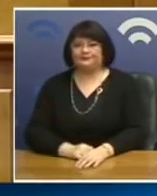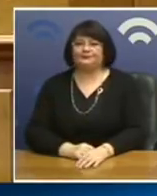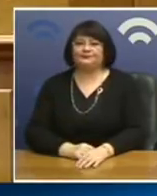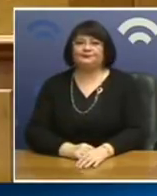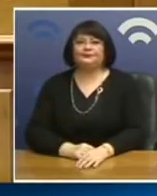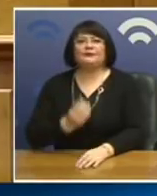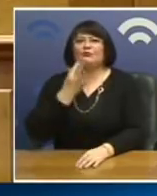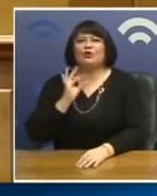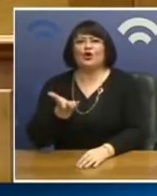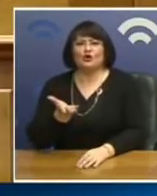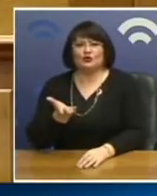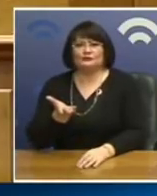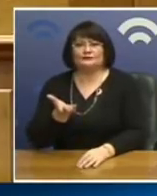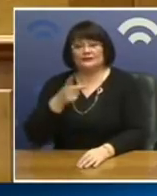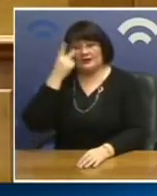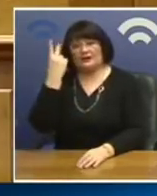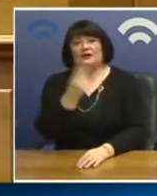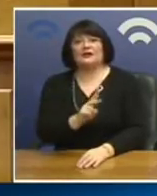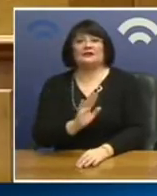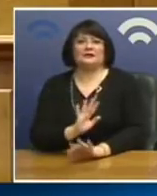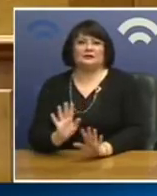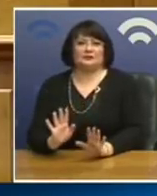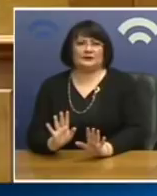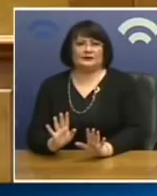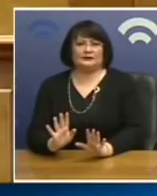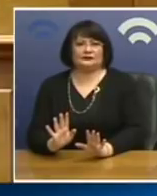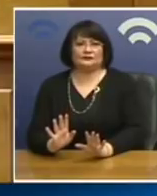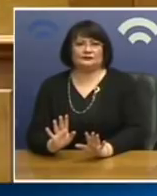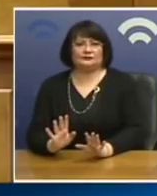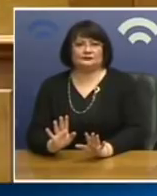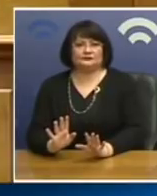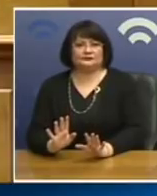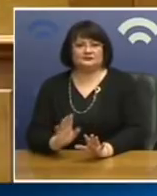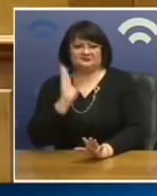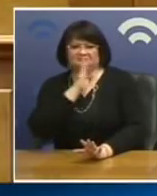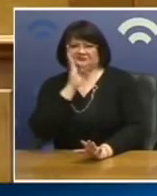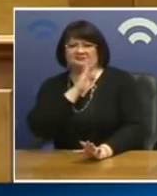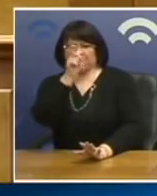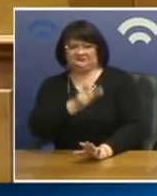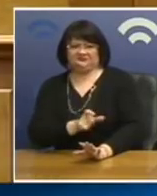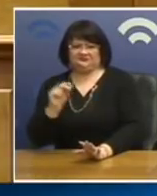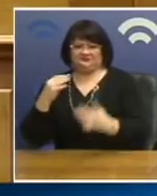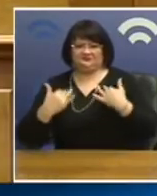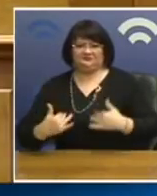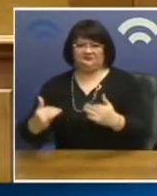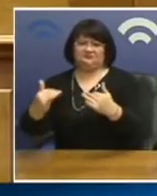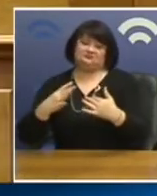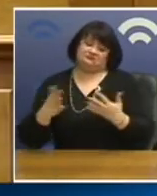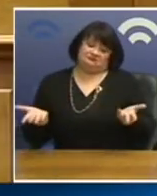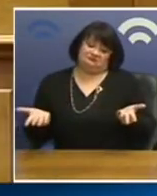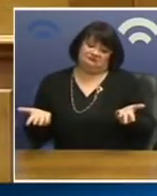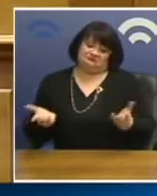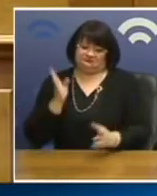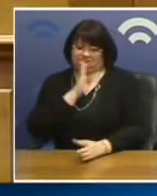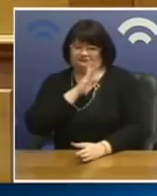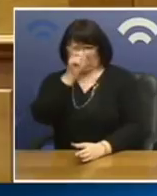Διότι είναι δικαίωμά σας να αυτοδιασύρεστε στο κοινοβούλιο όσο θέλετε,